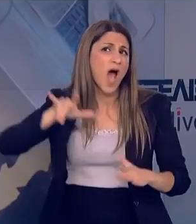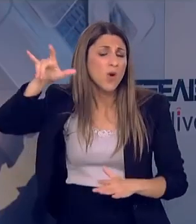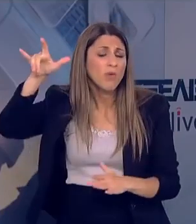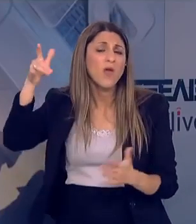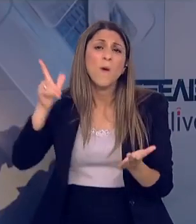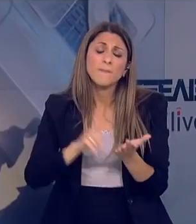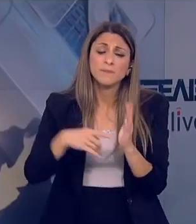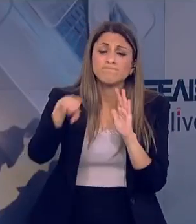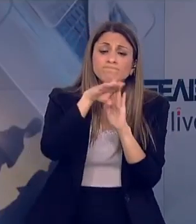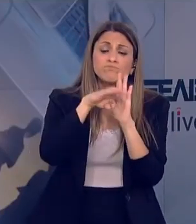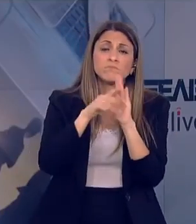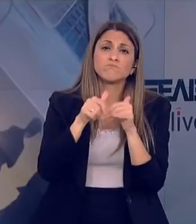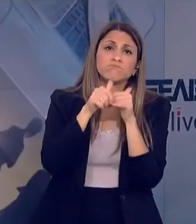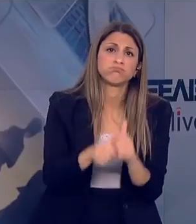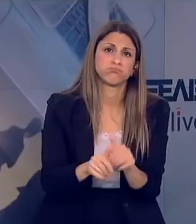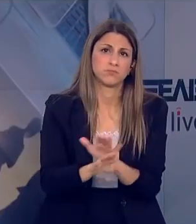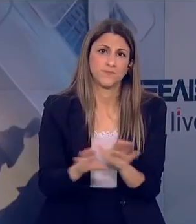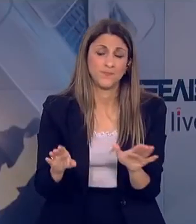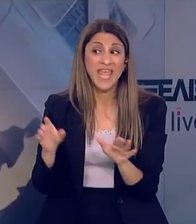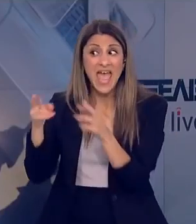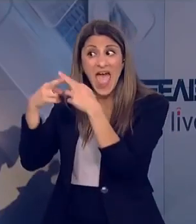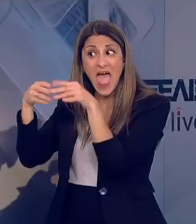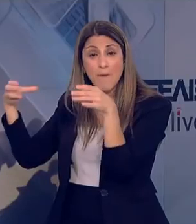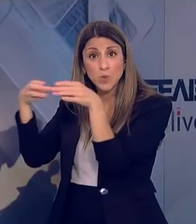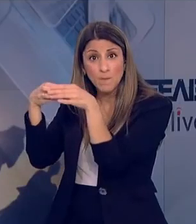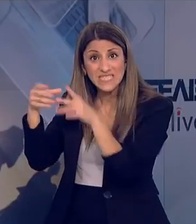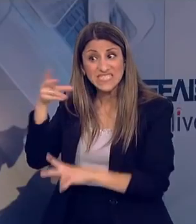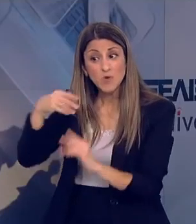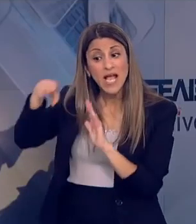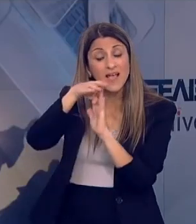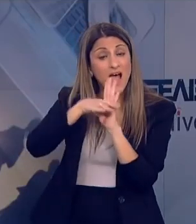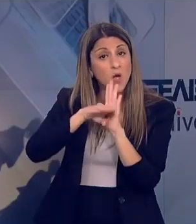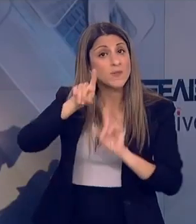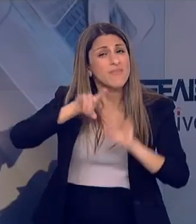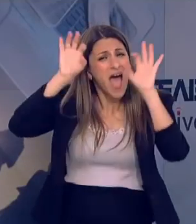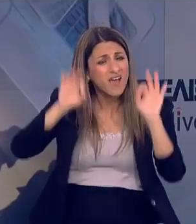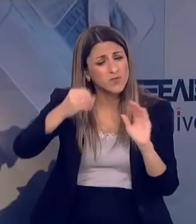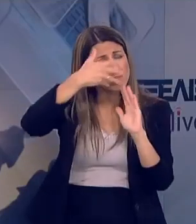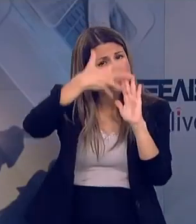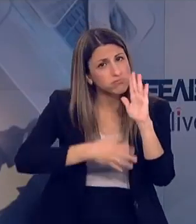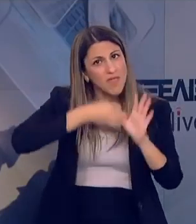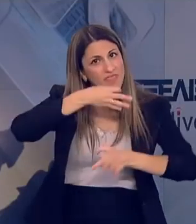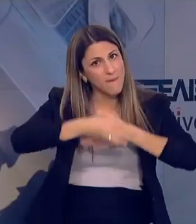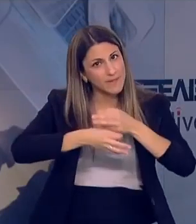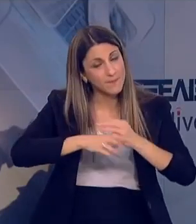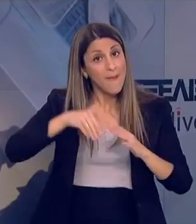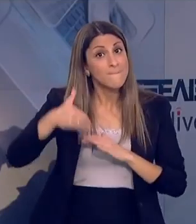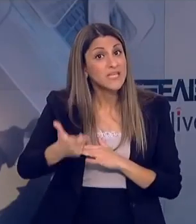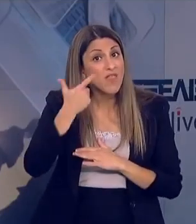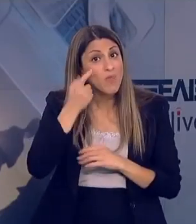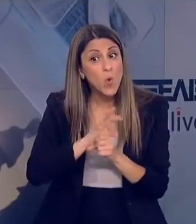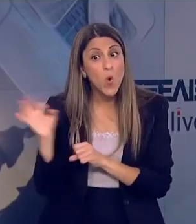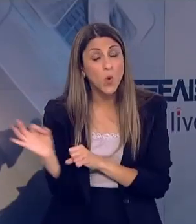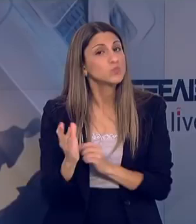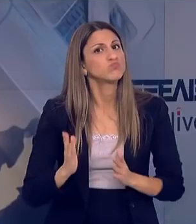σετ κανόνων. Και σε αυτό θα σας πω ότι η Επιτροπή σιγά-σιγά συμφωνεί ποιοι θα είναι αυτοί οι κανόνες. Το θέμα είναι ποια θα είναι η επιδημιολογική εικόνα της νόσου στη χώρα μας